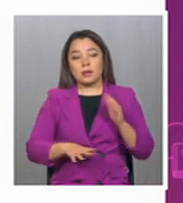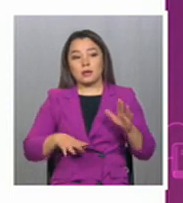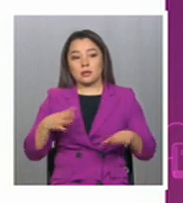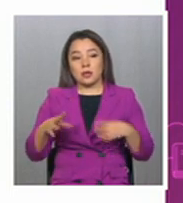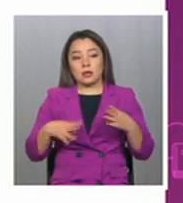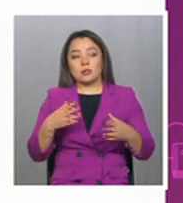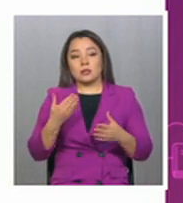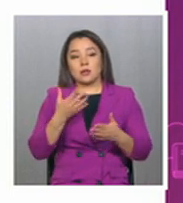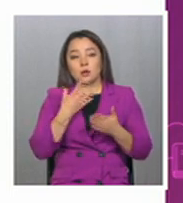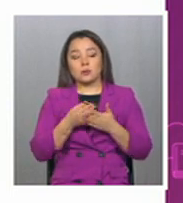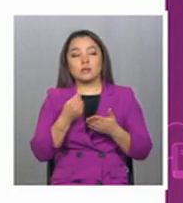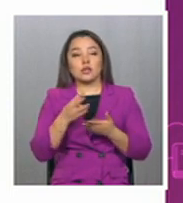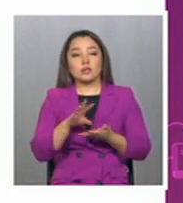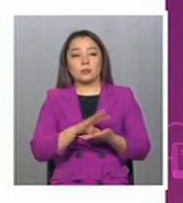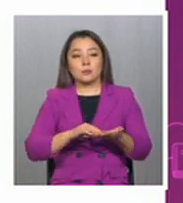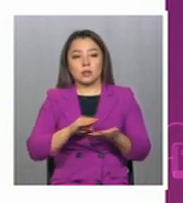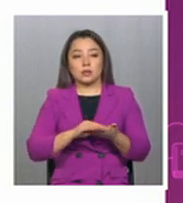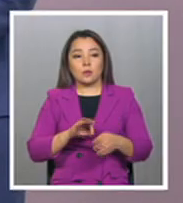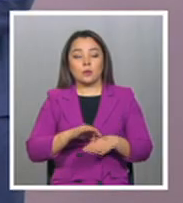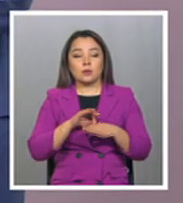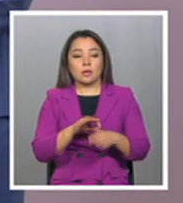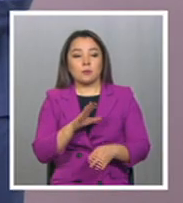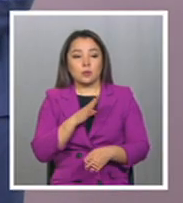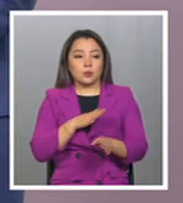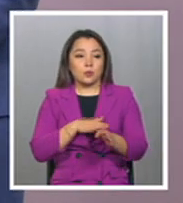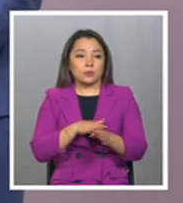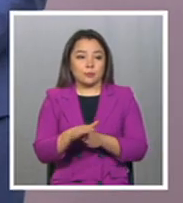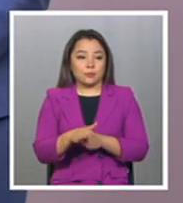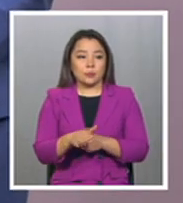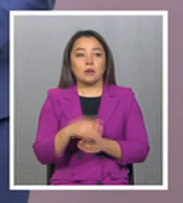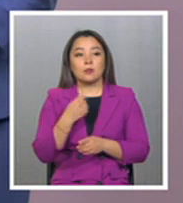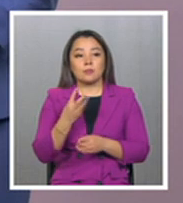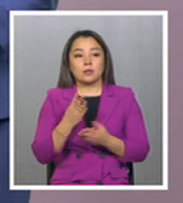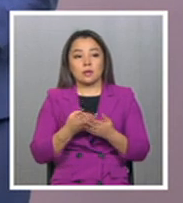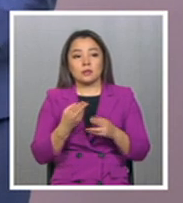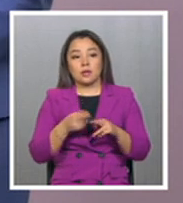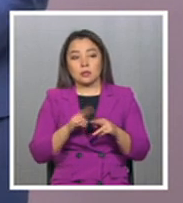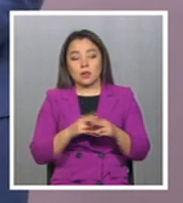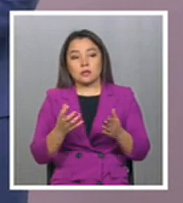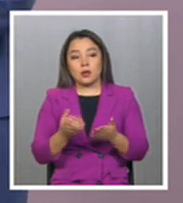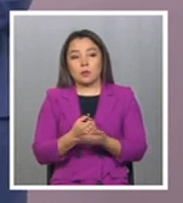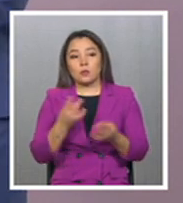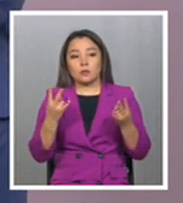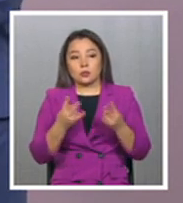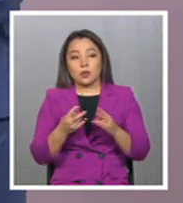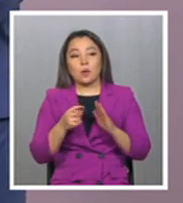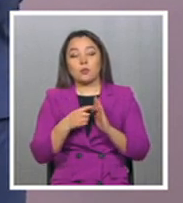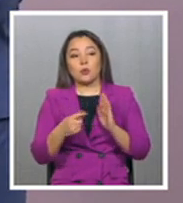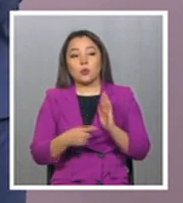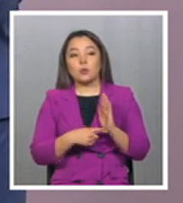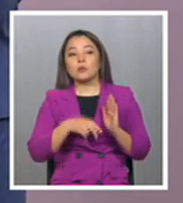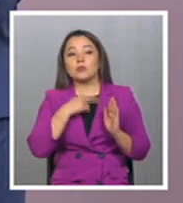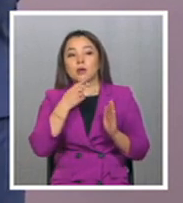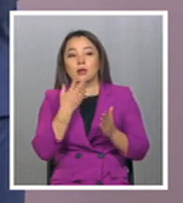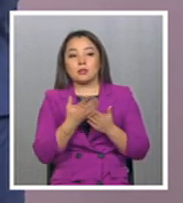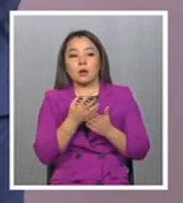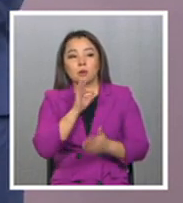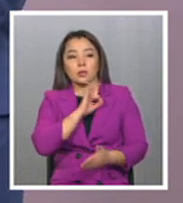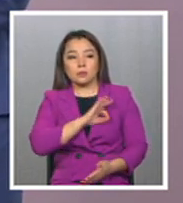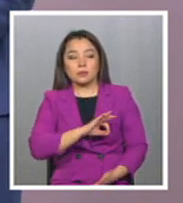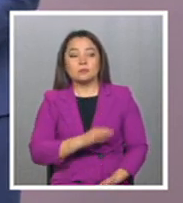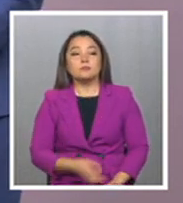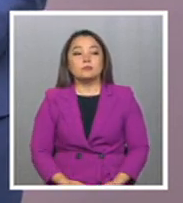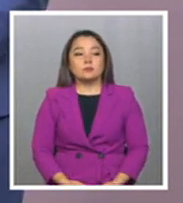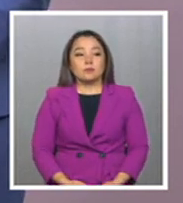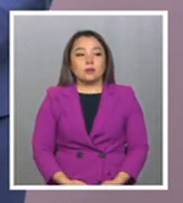орындады? Әр тәсілді неше рет орындаған табу үшін бөлу амалын қолданамыз.